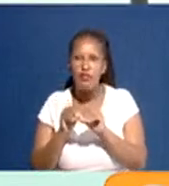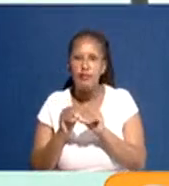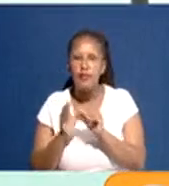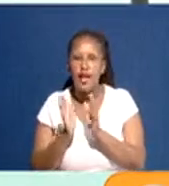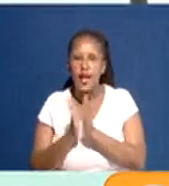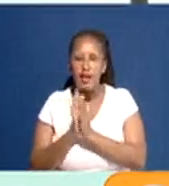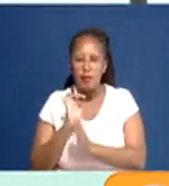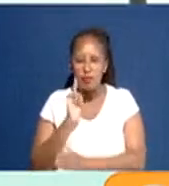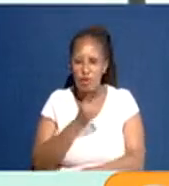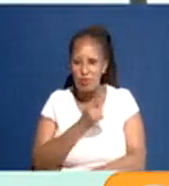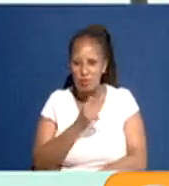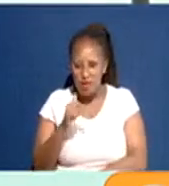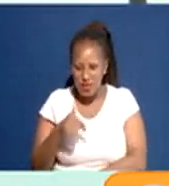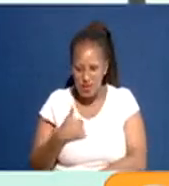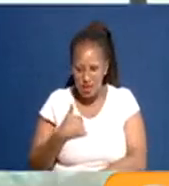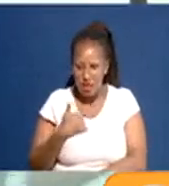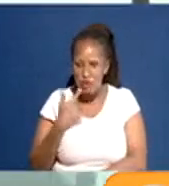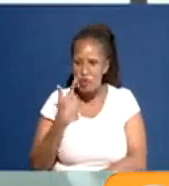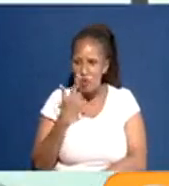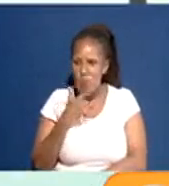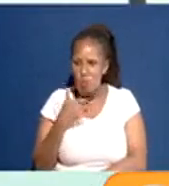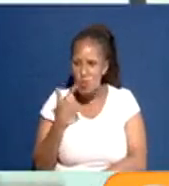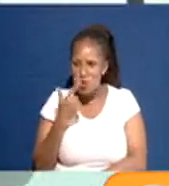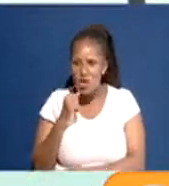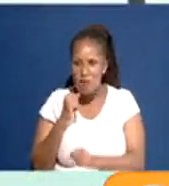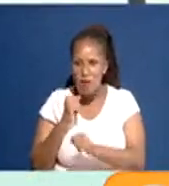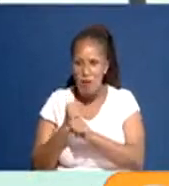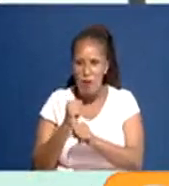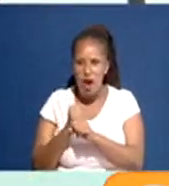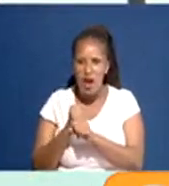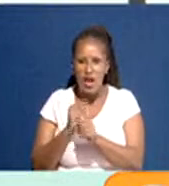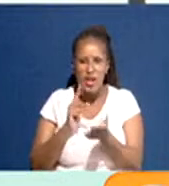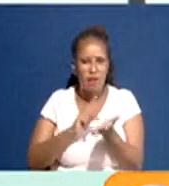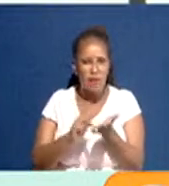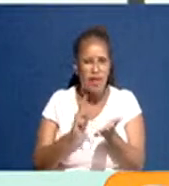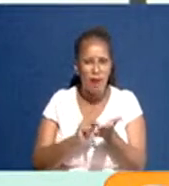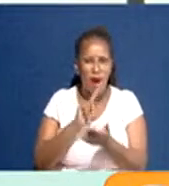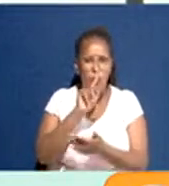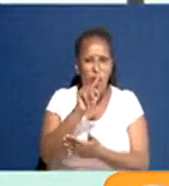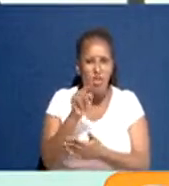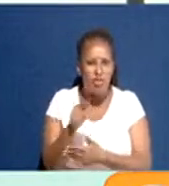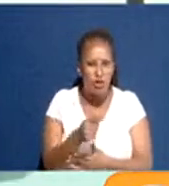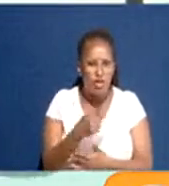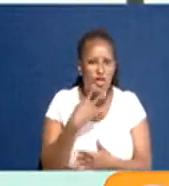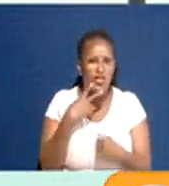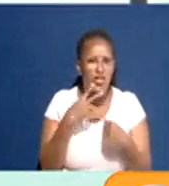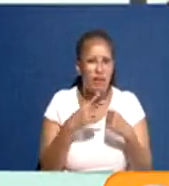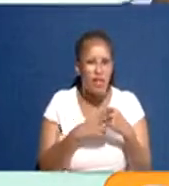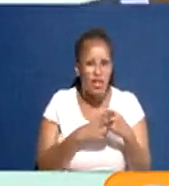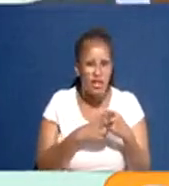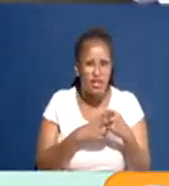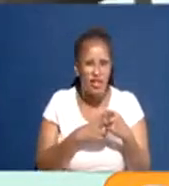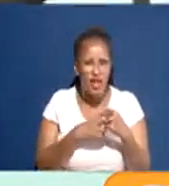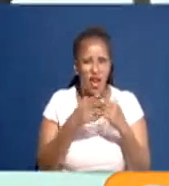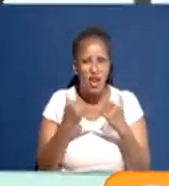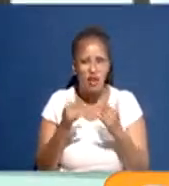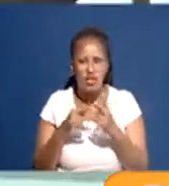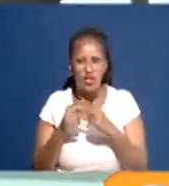na mimi ambaye ni rais ambaye nimekuwa nishikilipa shilingi 1,000, sasa mimi nitalipa